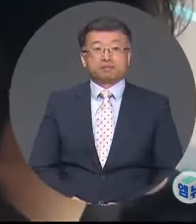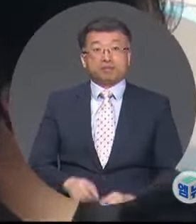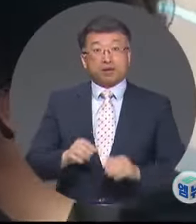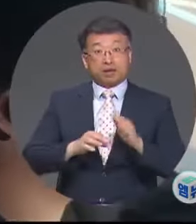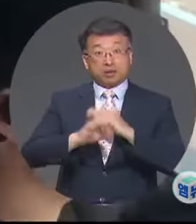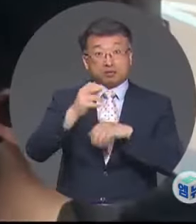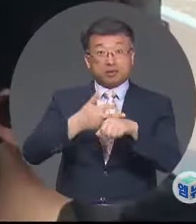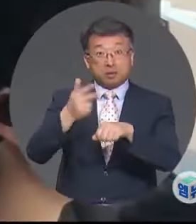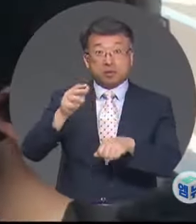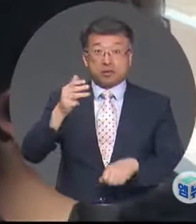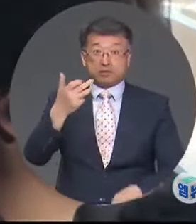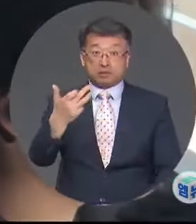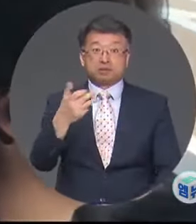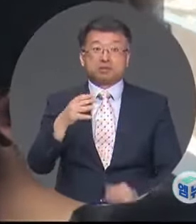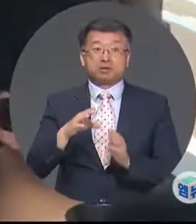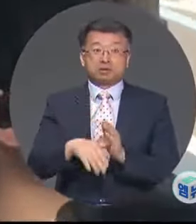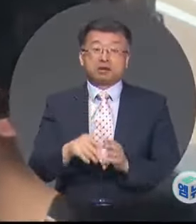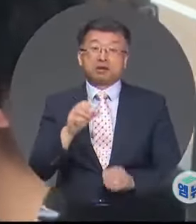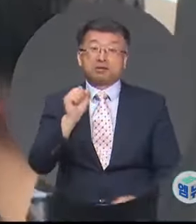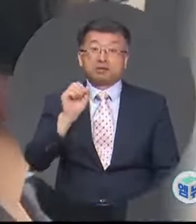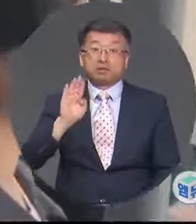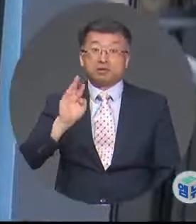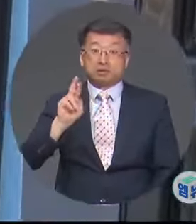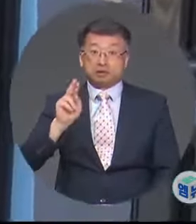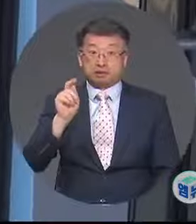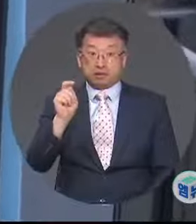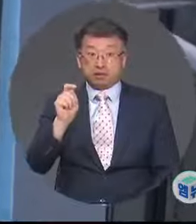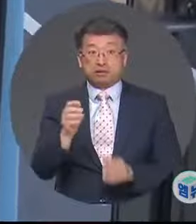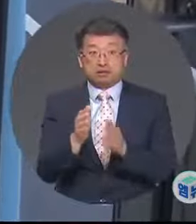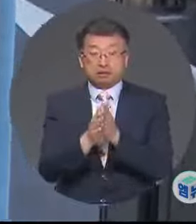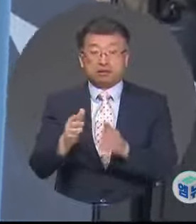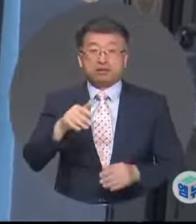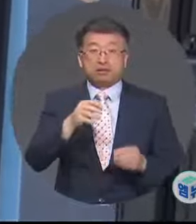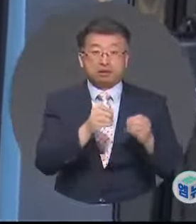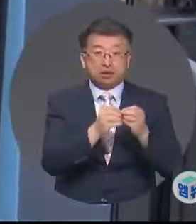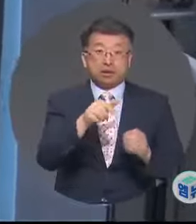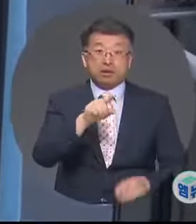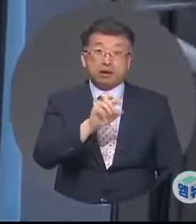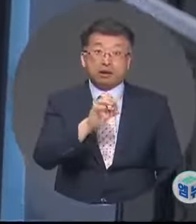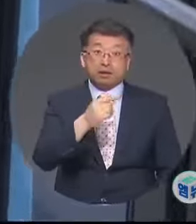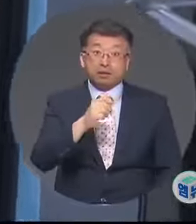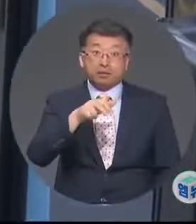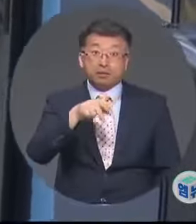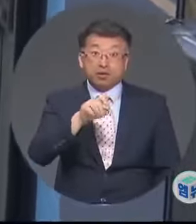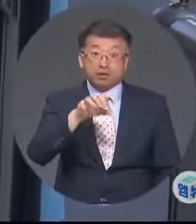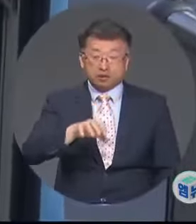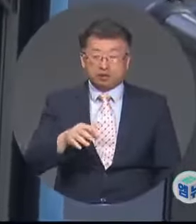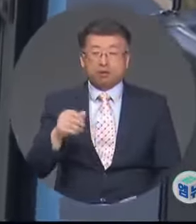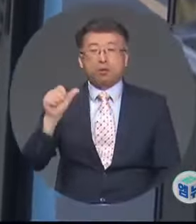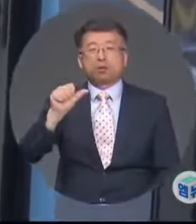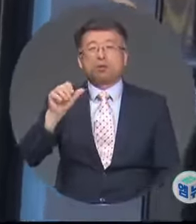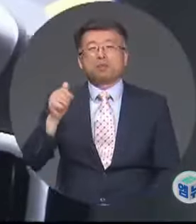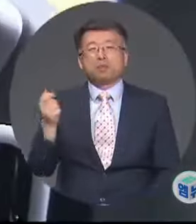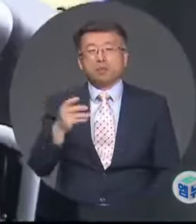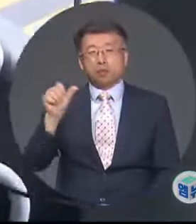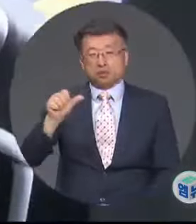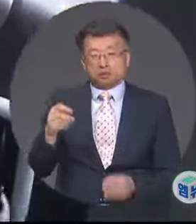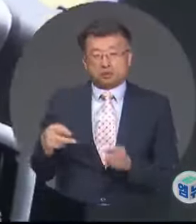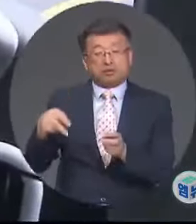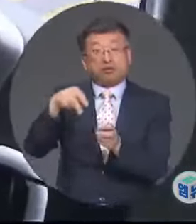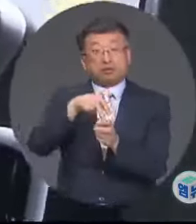오전 7시 18분 SBRT 구간이 시작되는 창원 가암정 사거리에서 5,000번 시내버스를